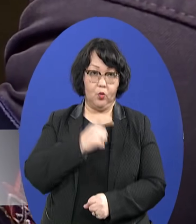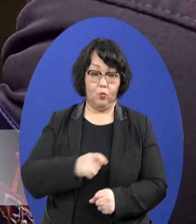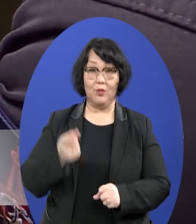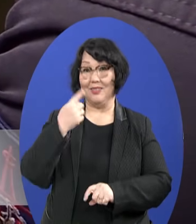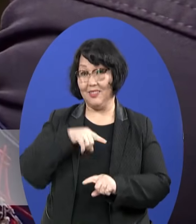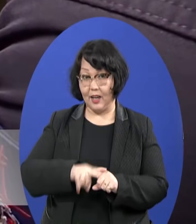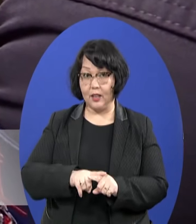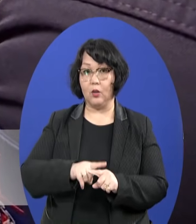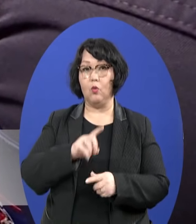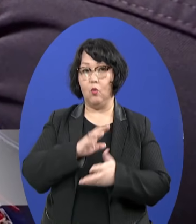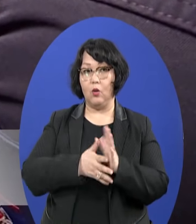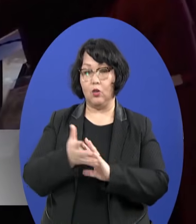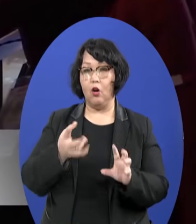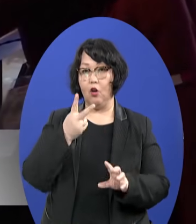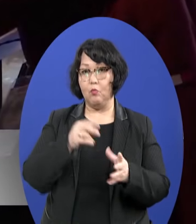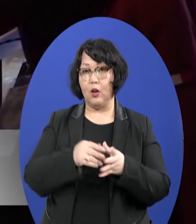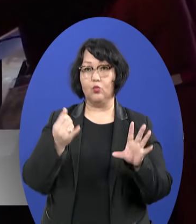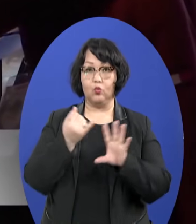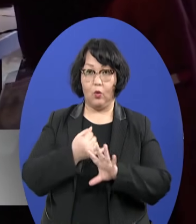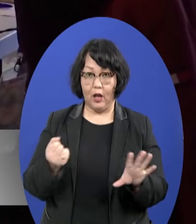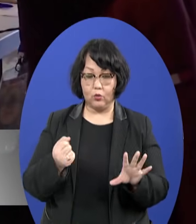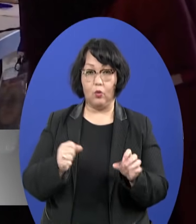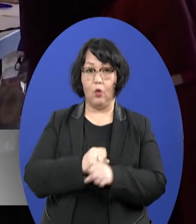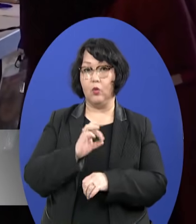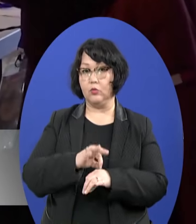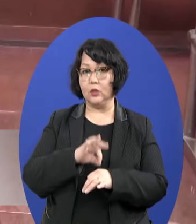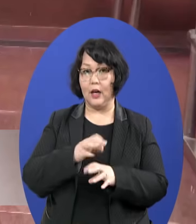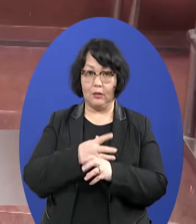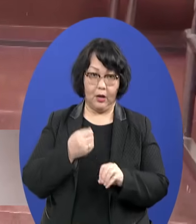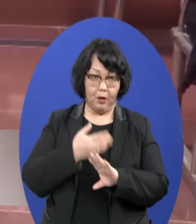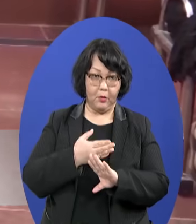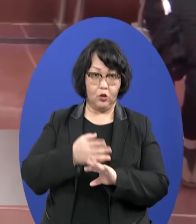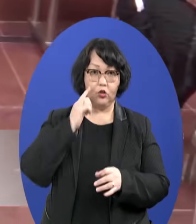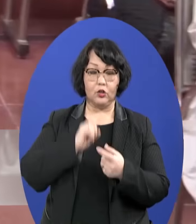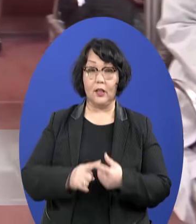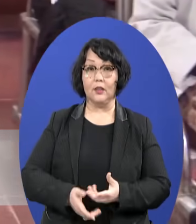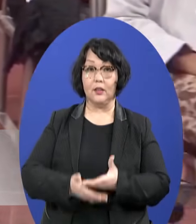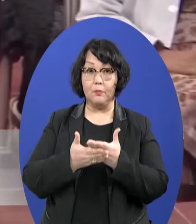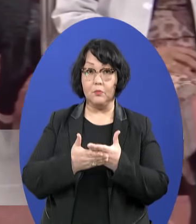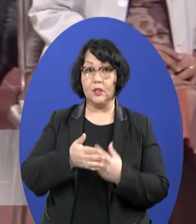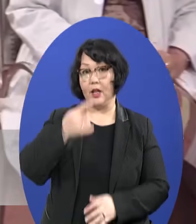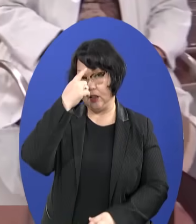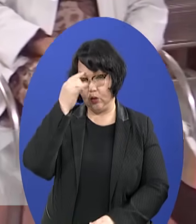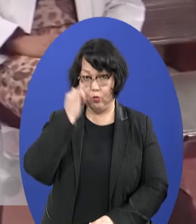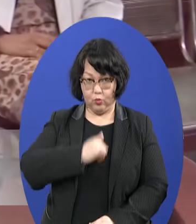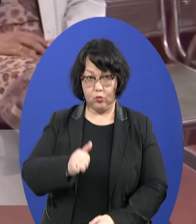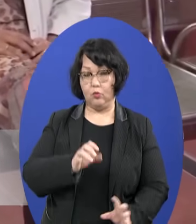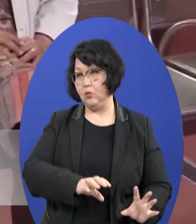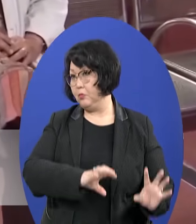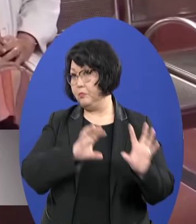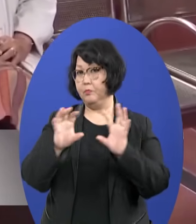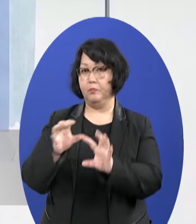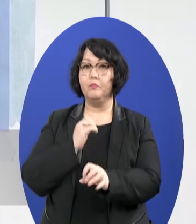хуваарлаж 2600 гаруйг нь халдварын тархалттай тэмцэгт нь дэмжлэг үзүүлэх зорилгоор энтгэг улс руу илгээгээд байгааг энэ үеэр зарласан